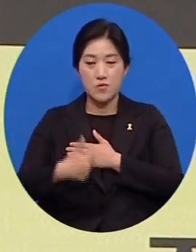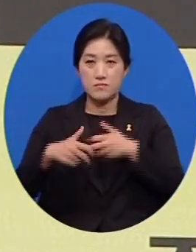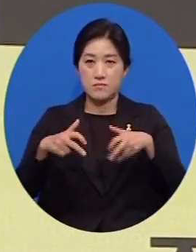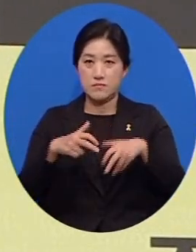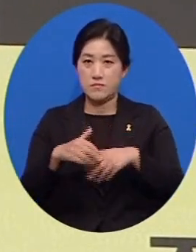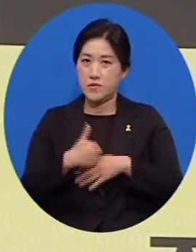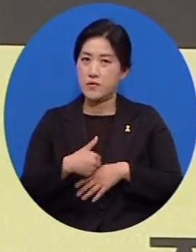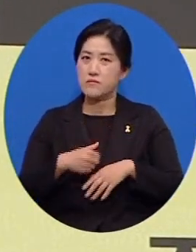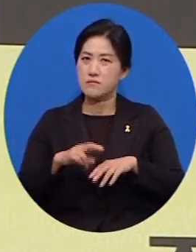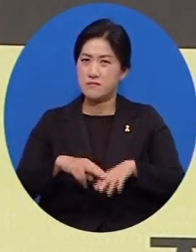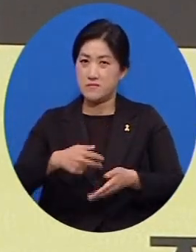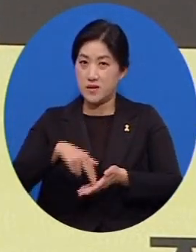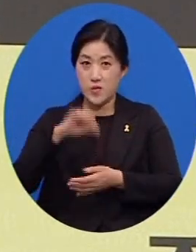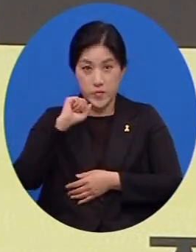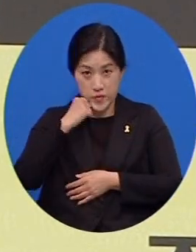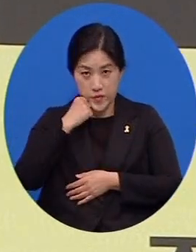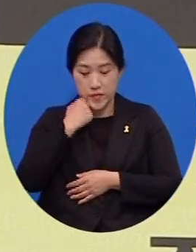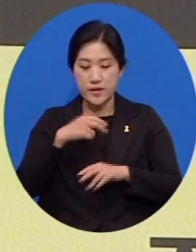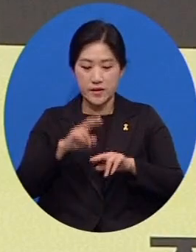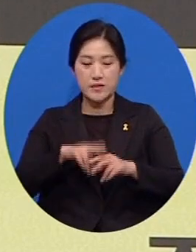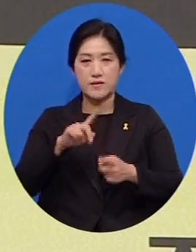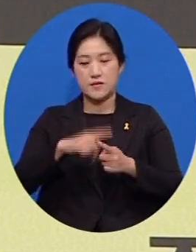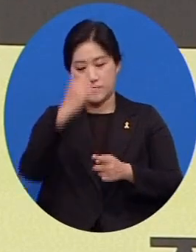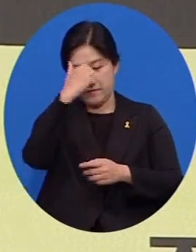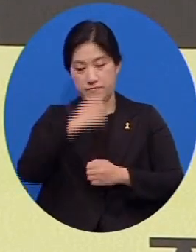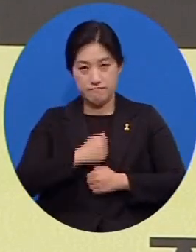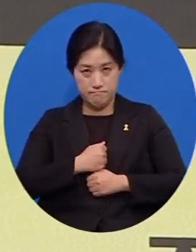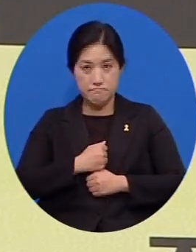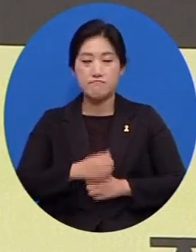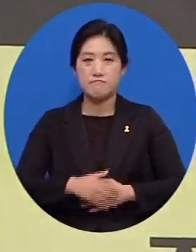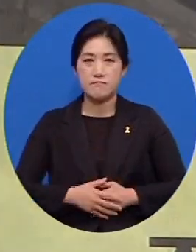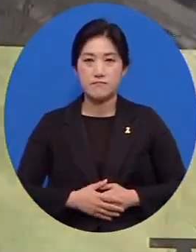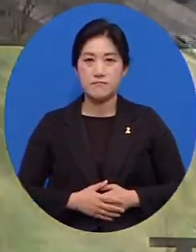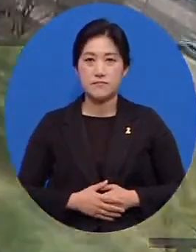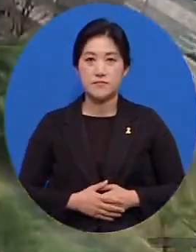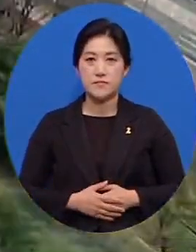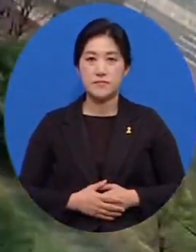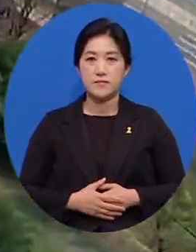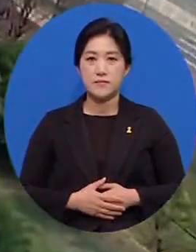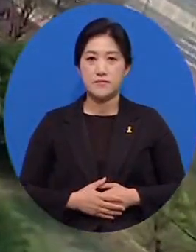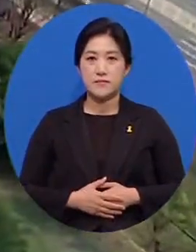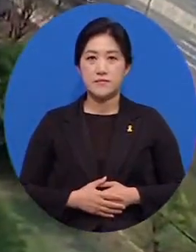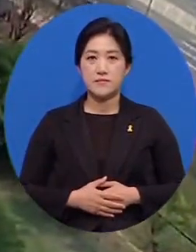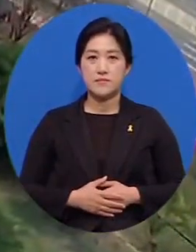분들은 앉은 자리에서 예를 표해 주시기 바랍니다.